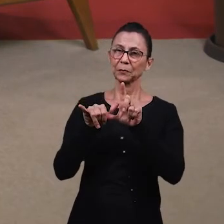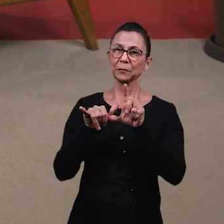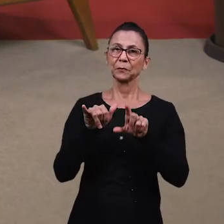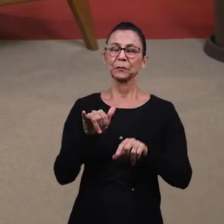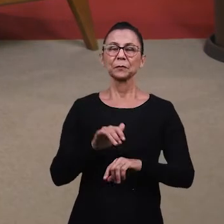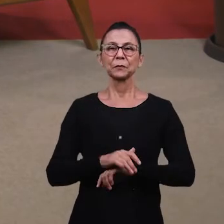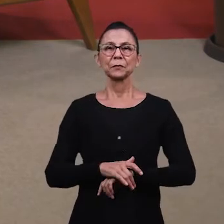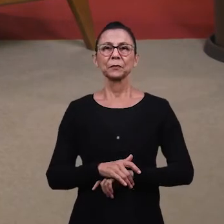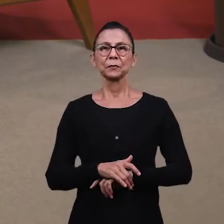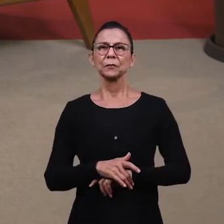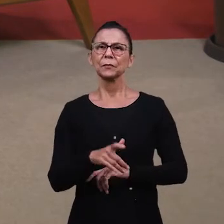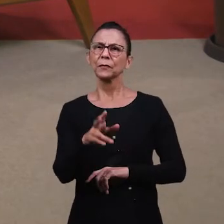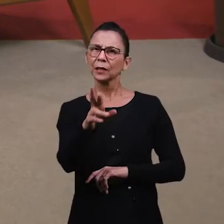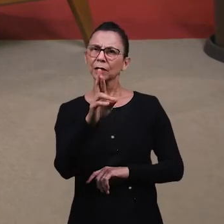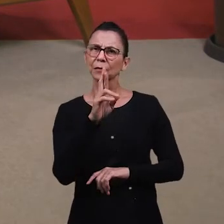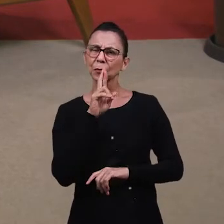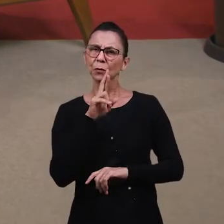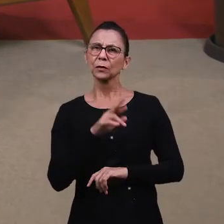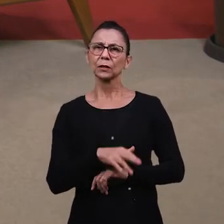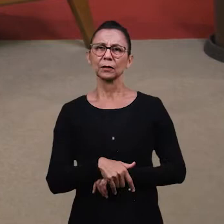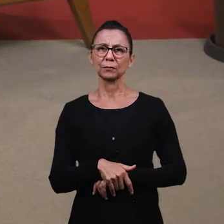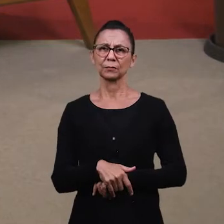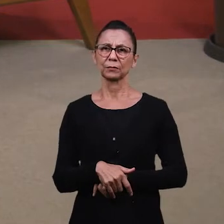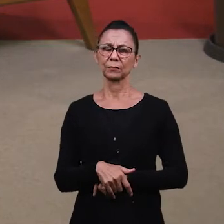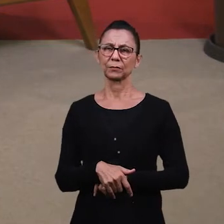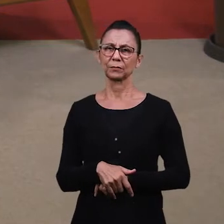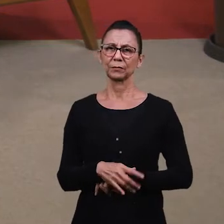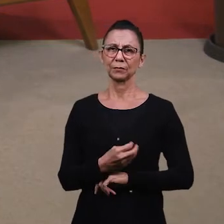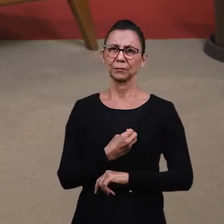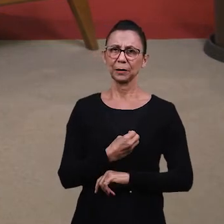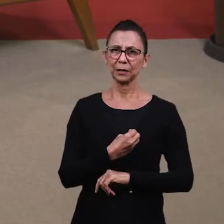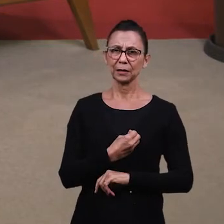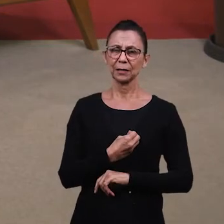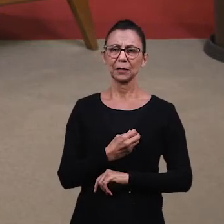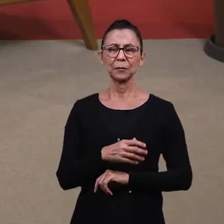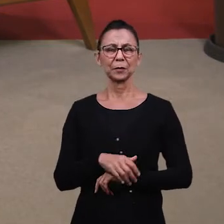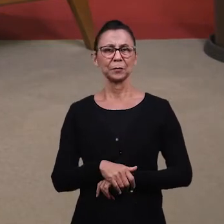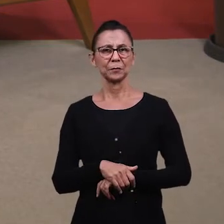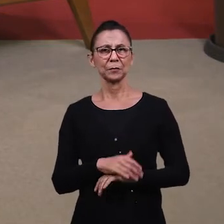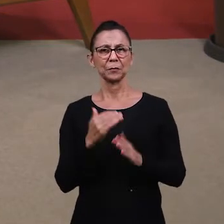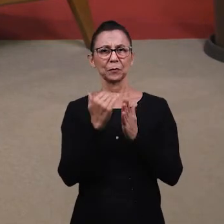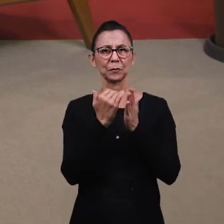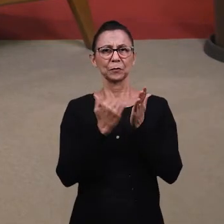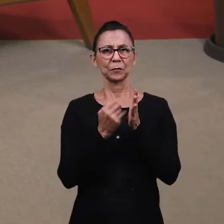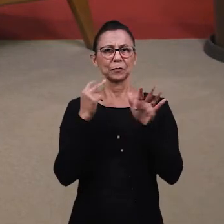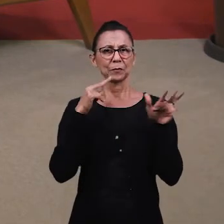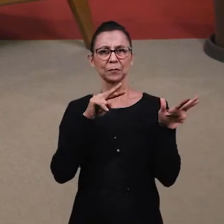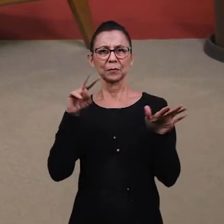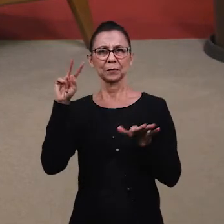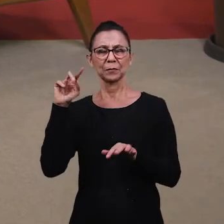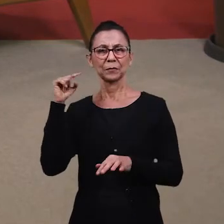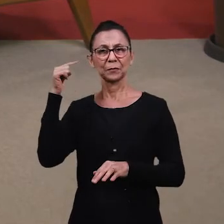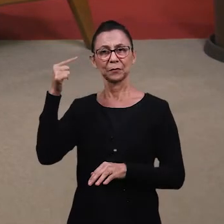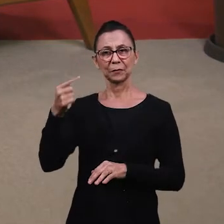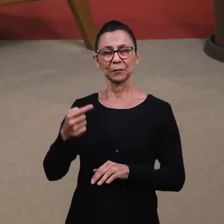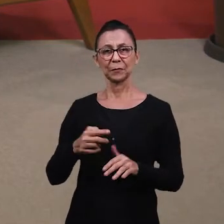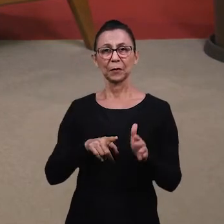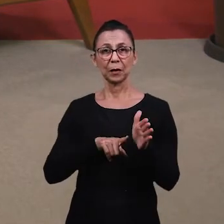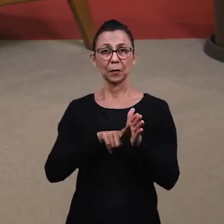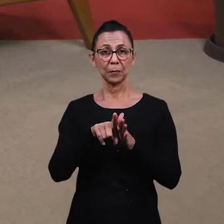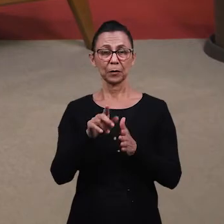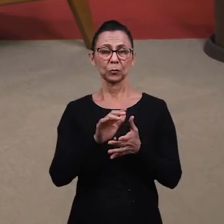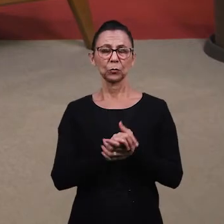à cette question afin que vous puissiez participer dans la construction du prochain forum. Et la question est la suivante.